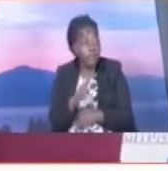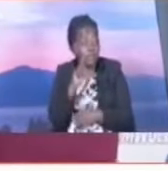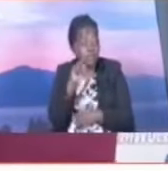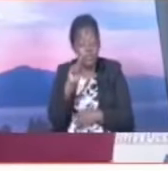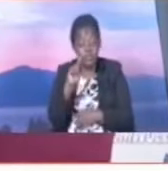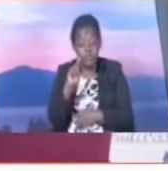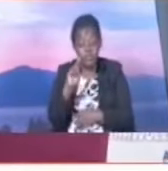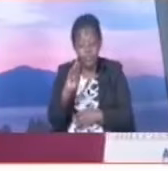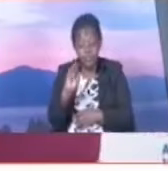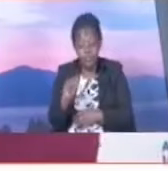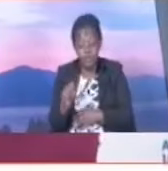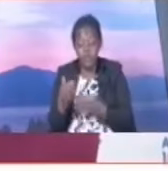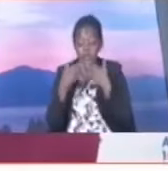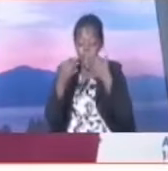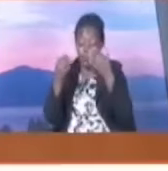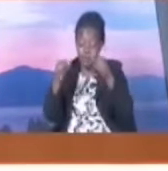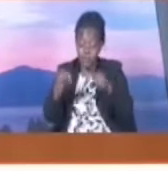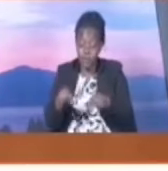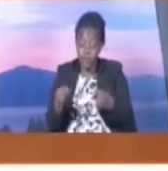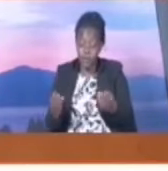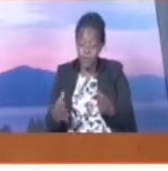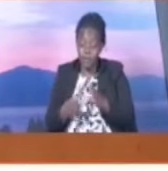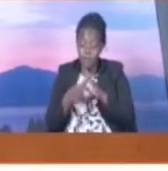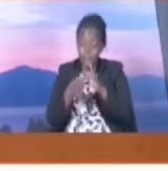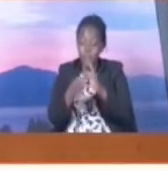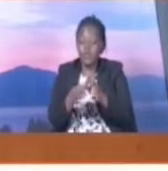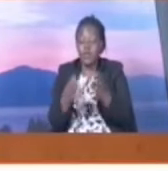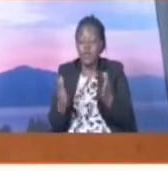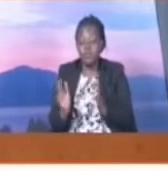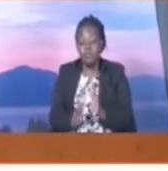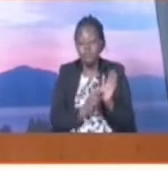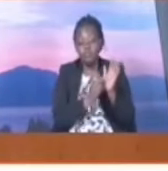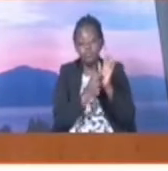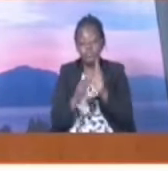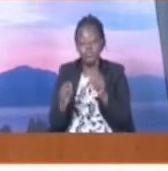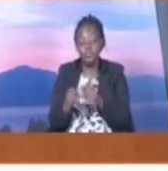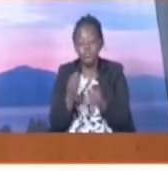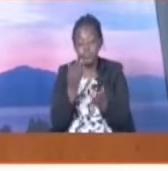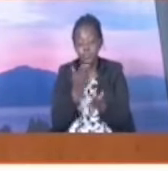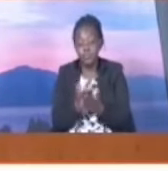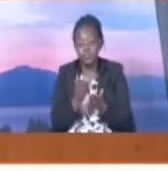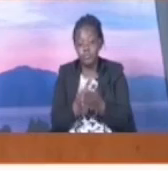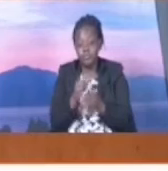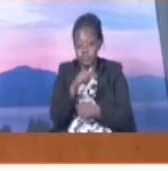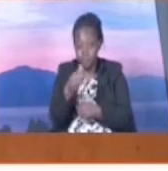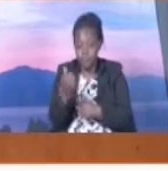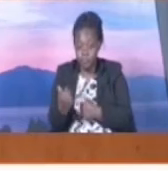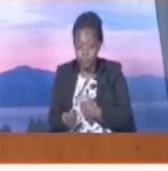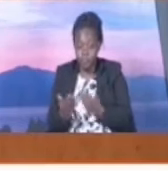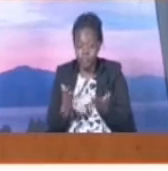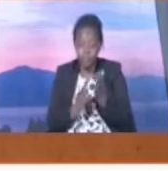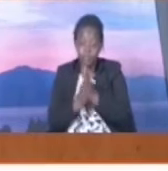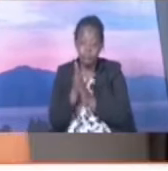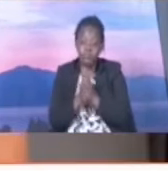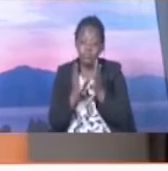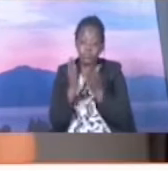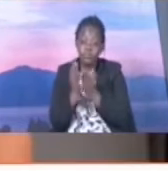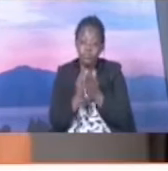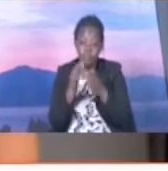Events asimye abayaleero olw'okwegatta ku nteekateeka z'omwolesi era n'asaba n'abalala okubeeyunira kuba ebifo